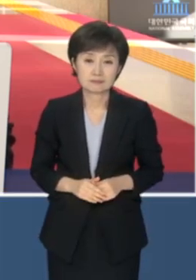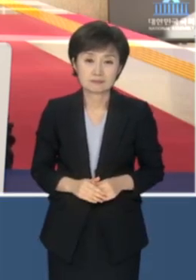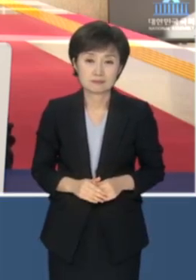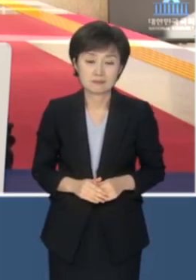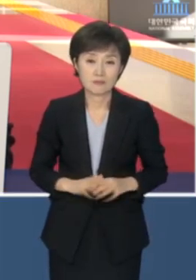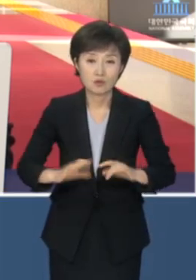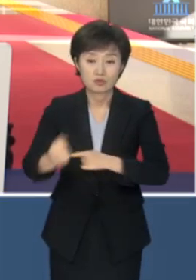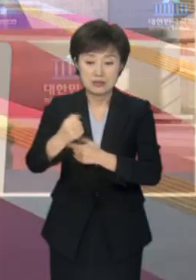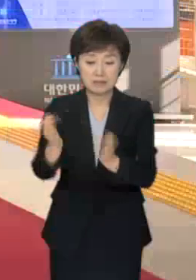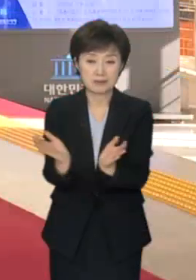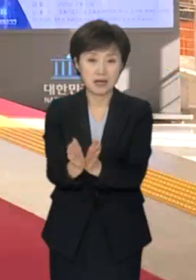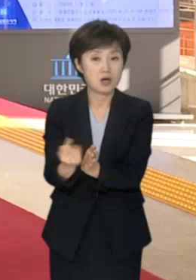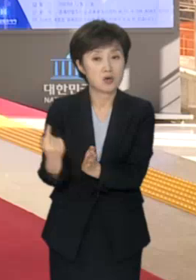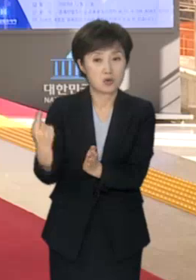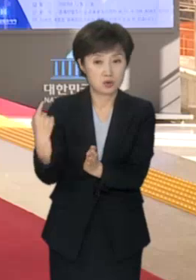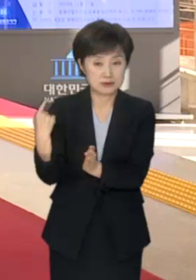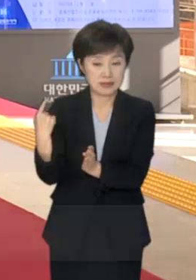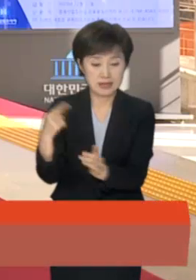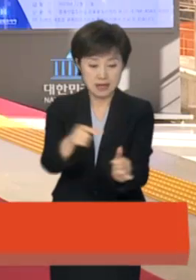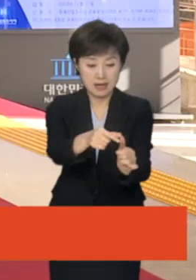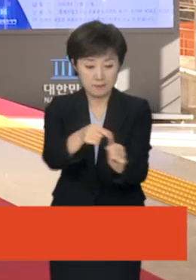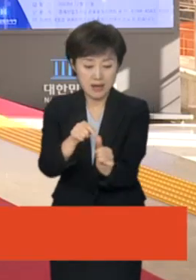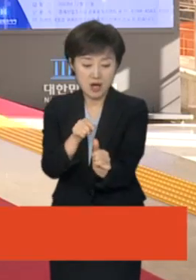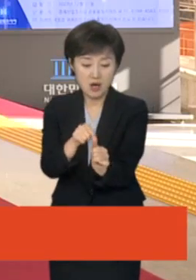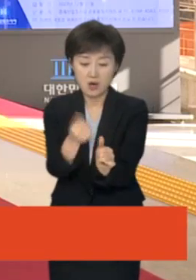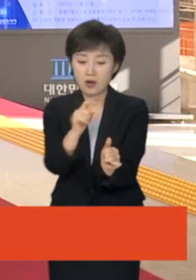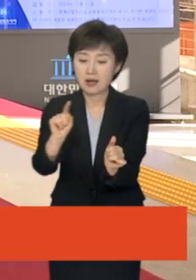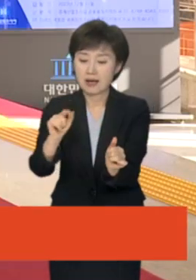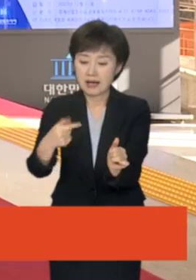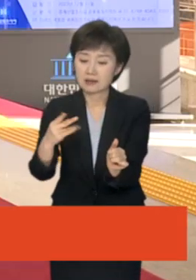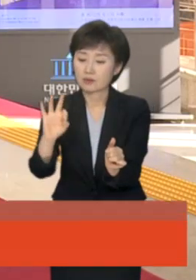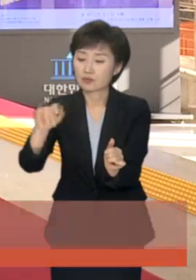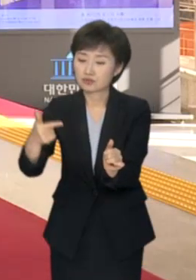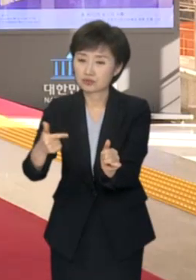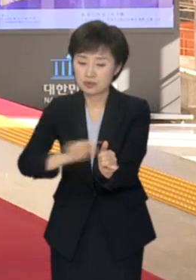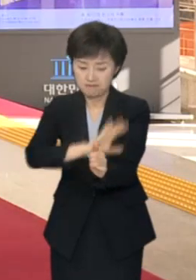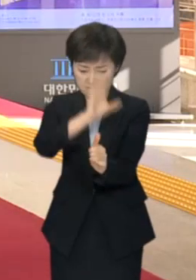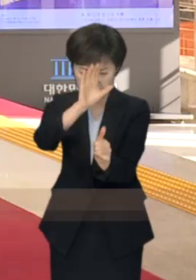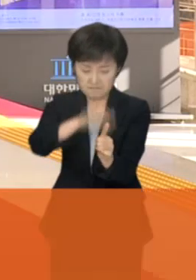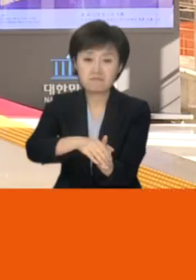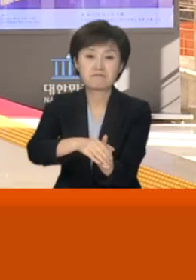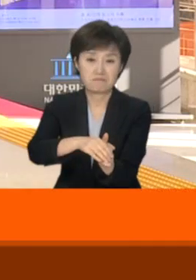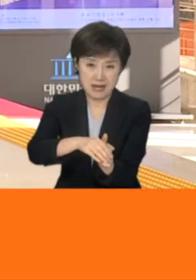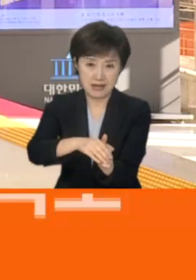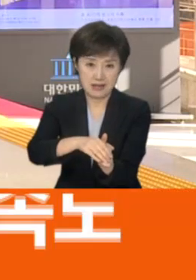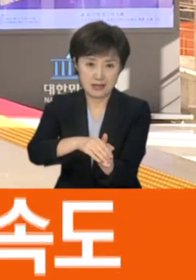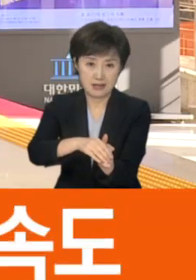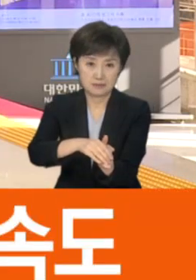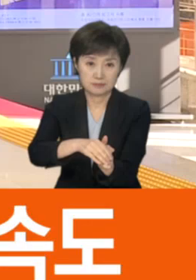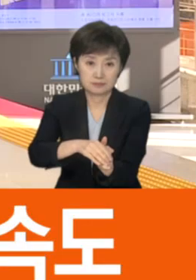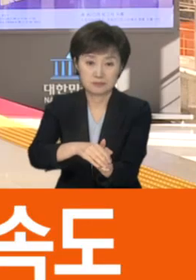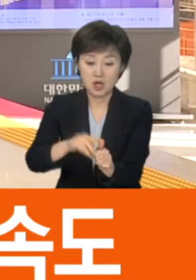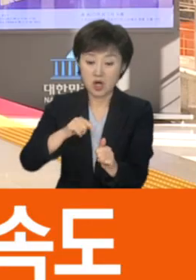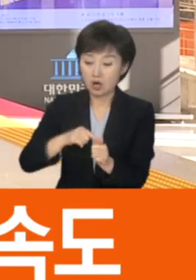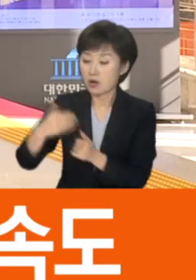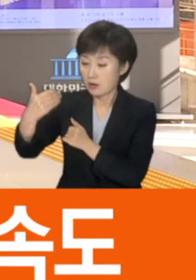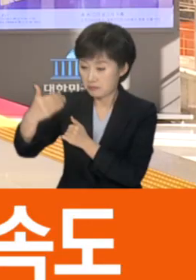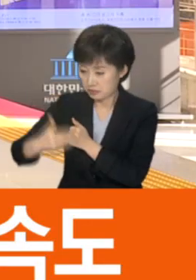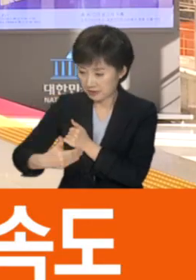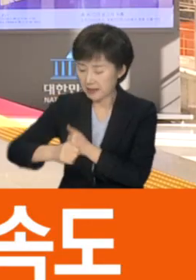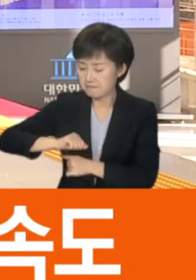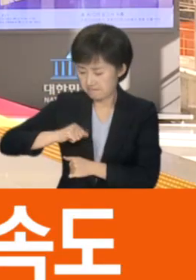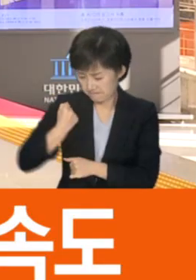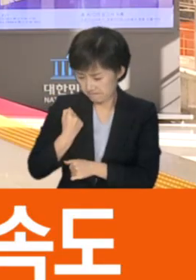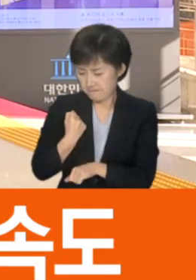네, 국민의힘은 어제 한동훈 전 법무부 장관을 당 비대위원장으로 공식 지명했습니다. 당의 요청을 수락한 한 전